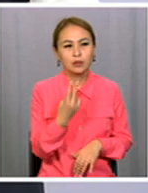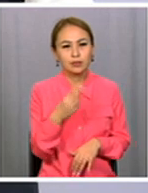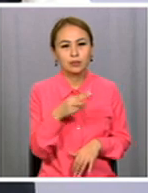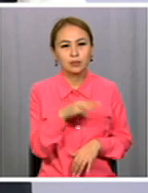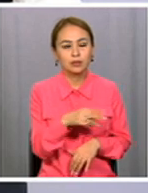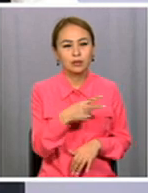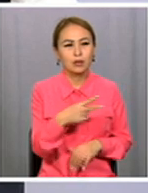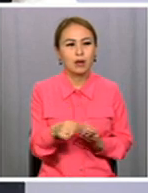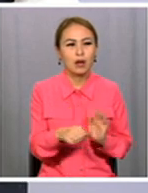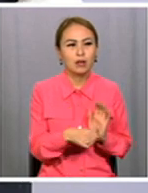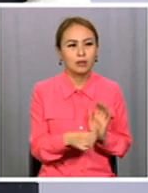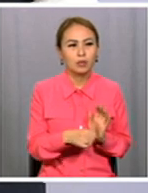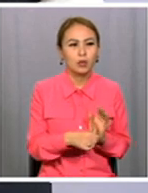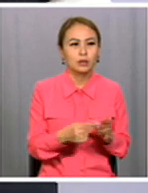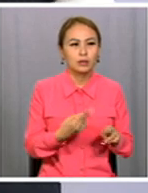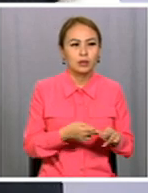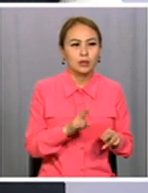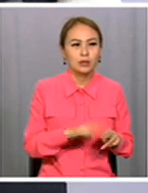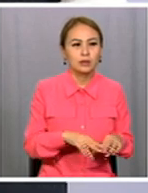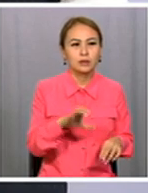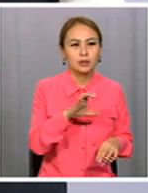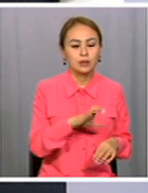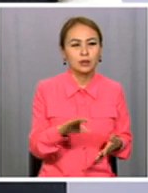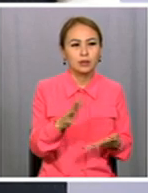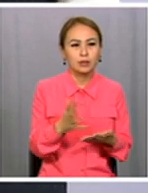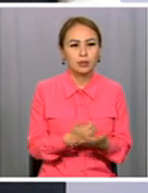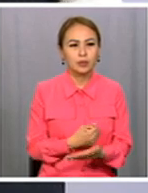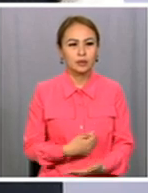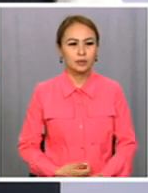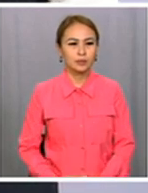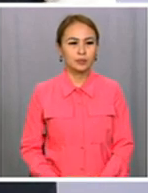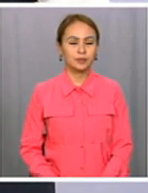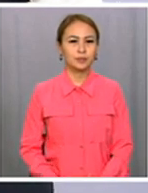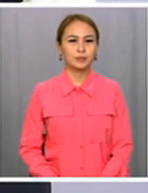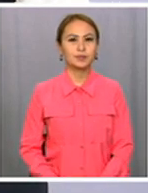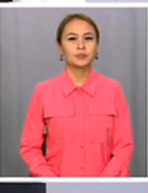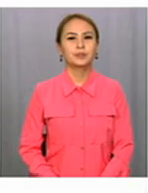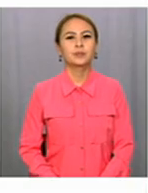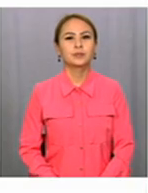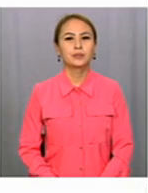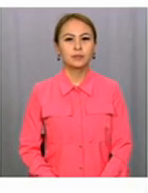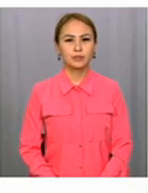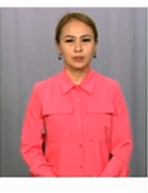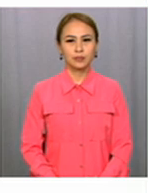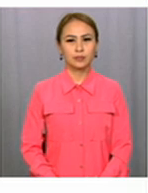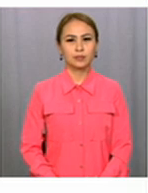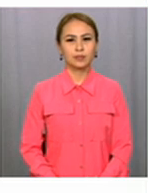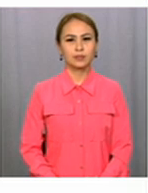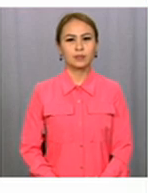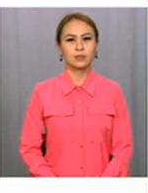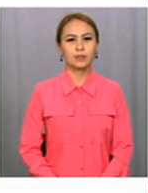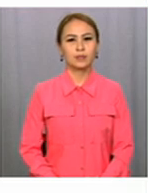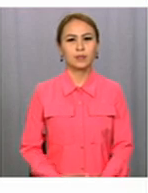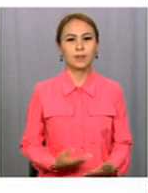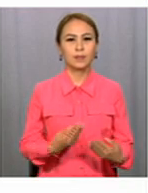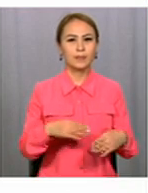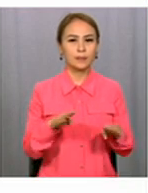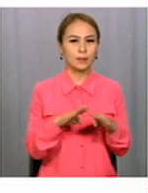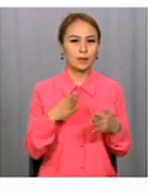Т тең 6 болғандағы S-ті, яғни қашықтықты табыңыз. Бұл жерде біз алдымен